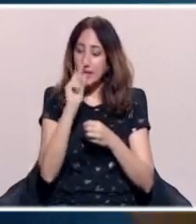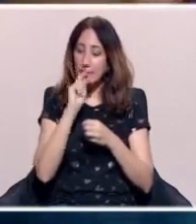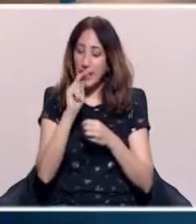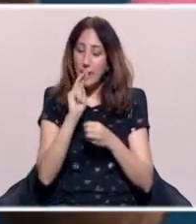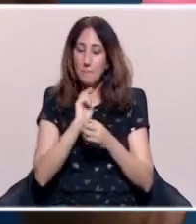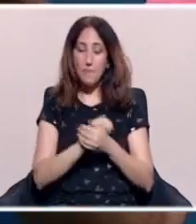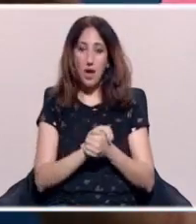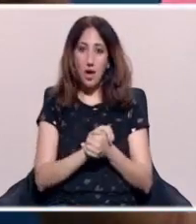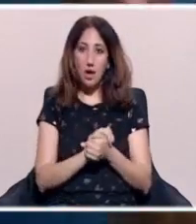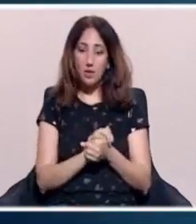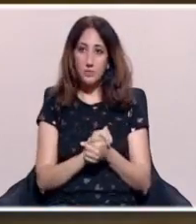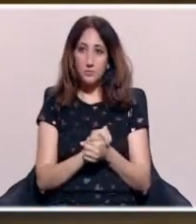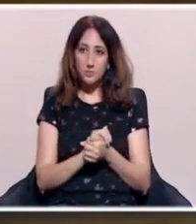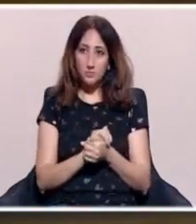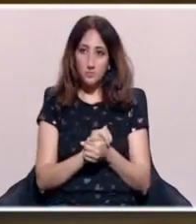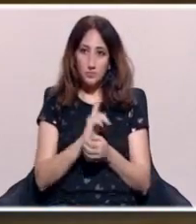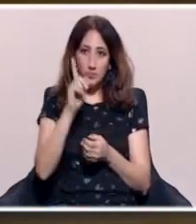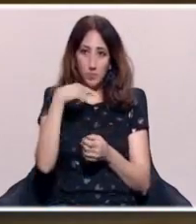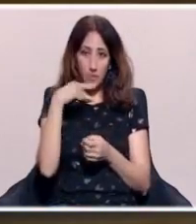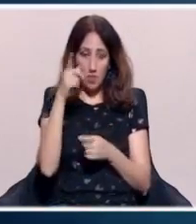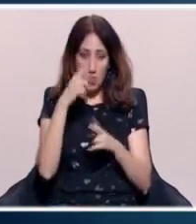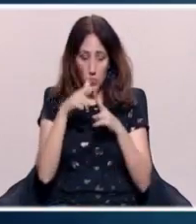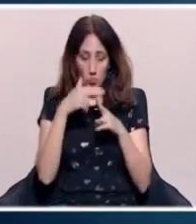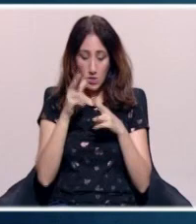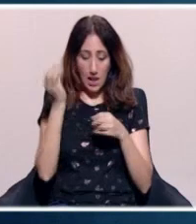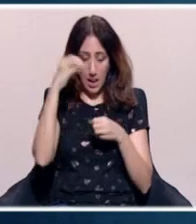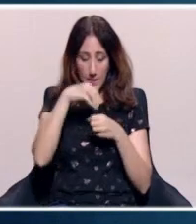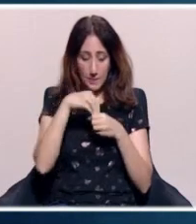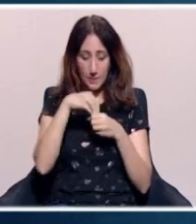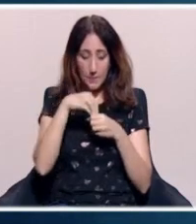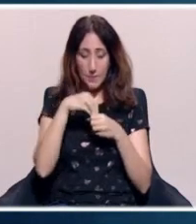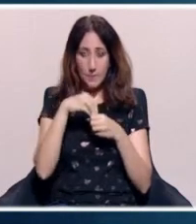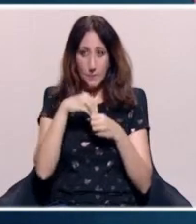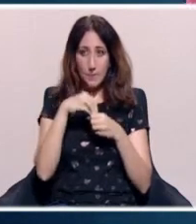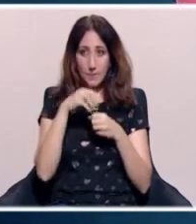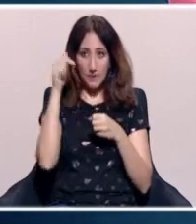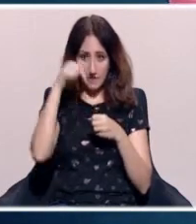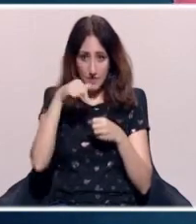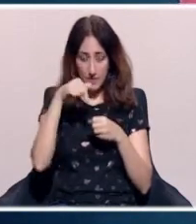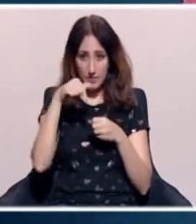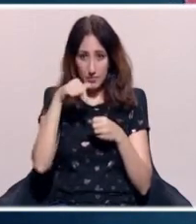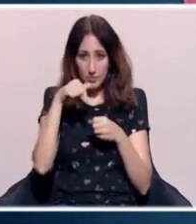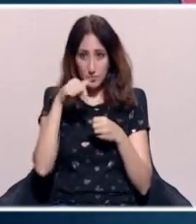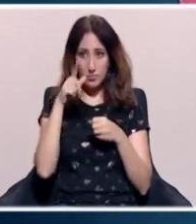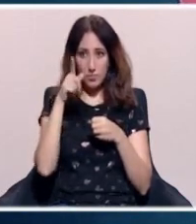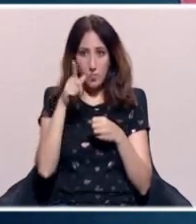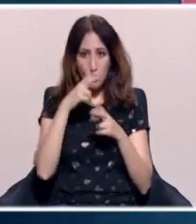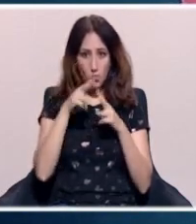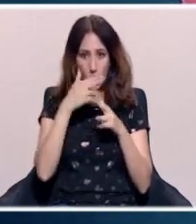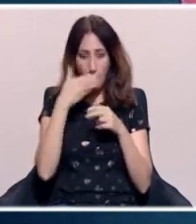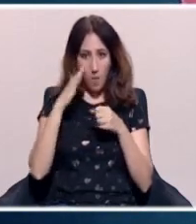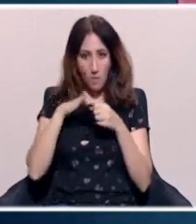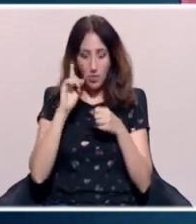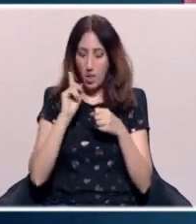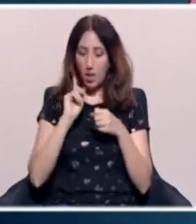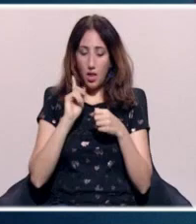هقولها وبعدين أقولها. حصل ده في نيوتن في إيه؟ حصل في نيوتن في إيه؟ لا ما أعتقدش حصل في نيوتن إلا